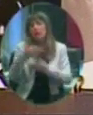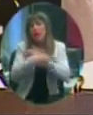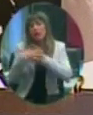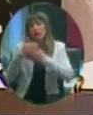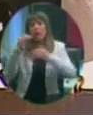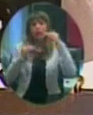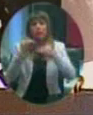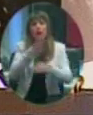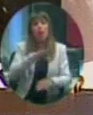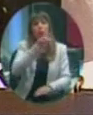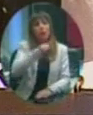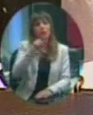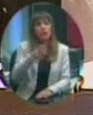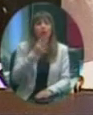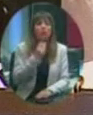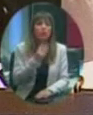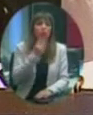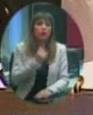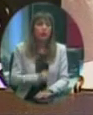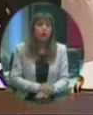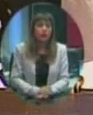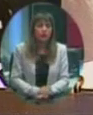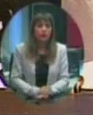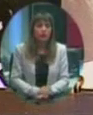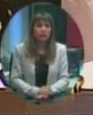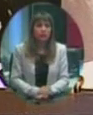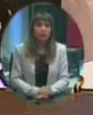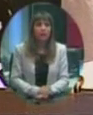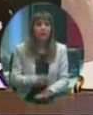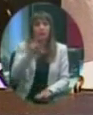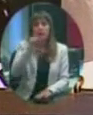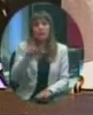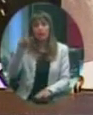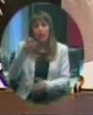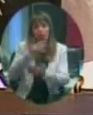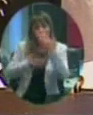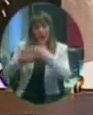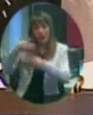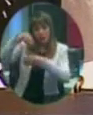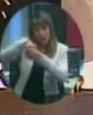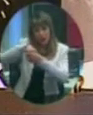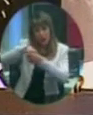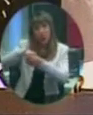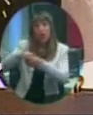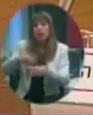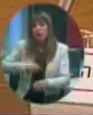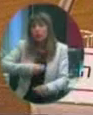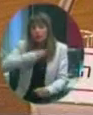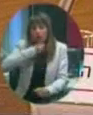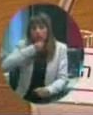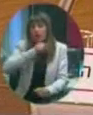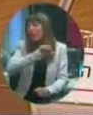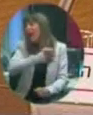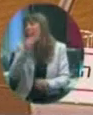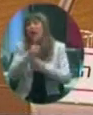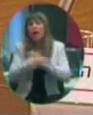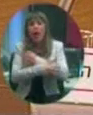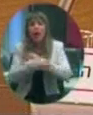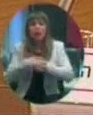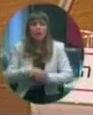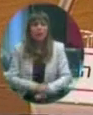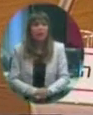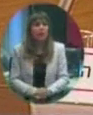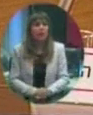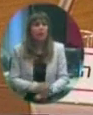יהודית. ומתוך העולים גם הקשישים הם הכי עניים. אם לישראלים הצברים קשה